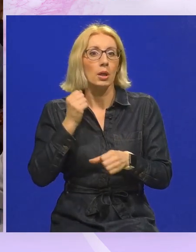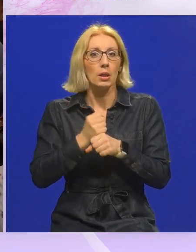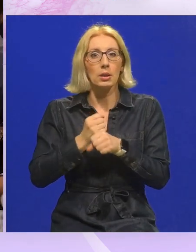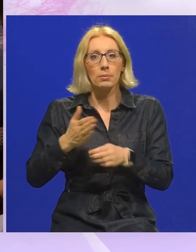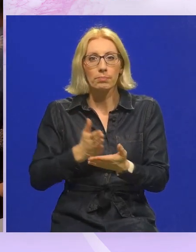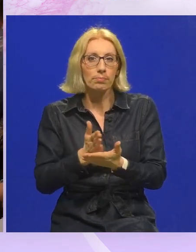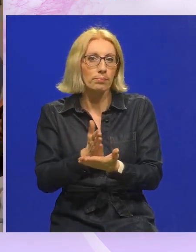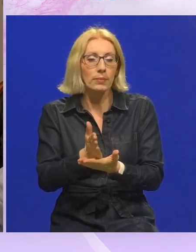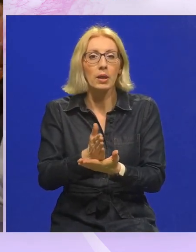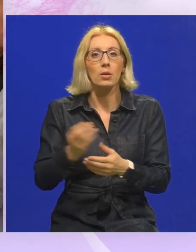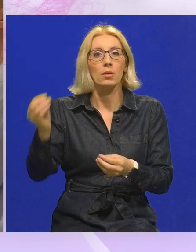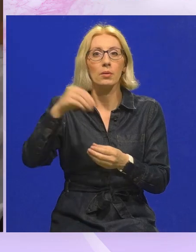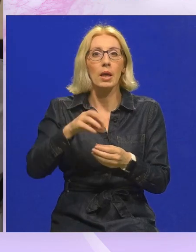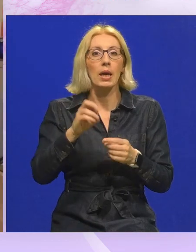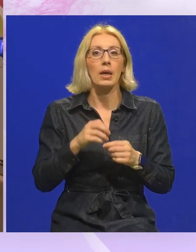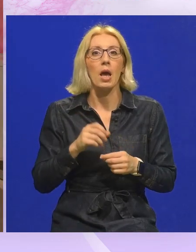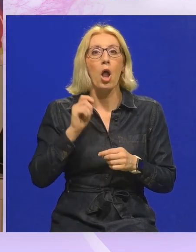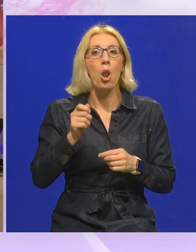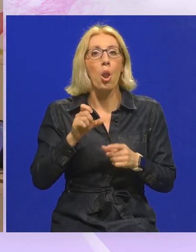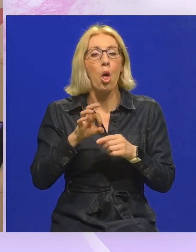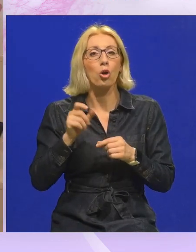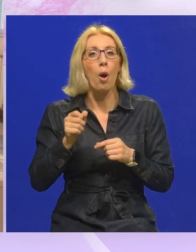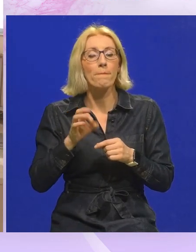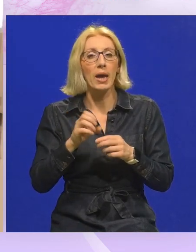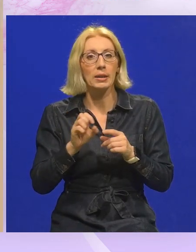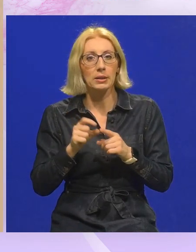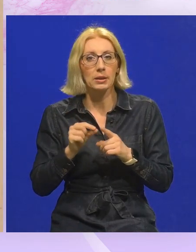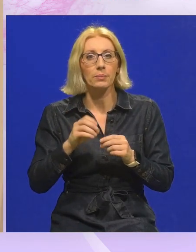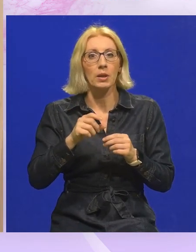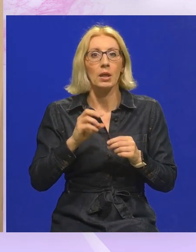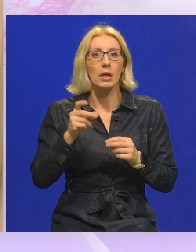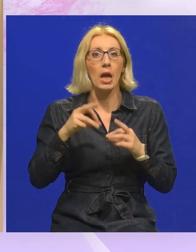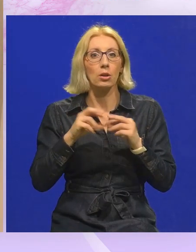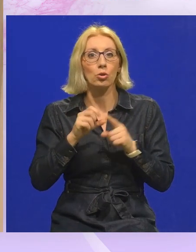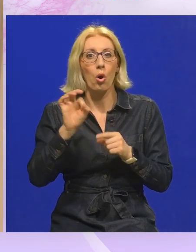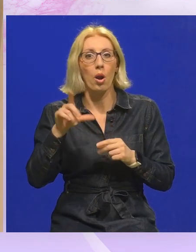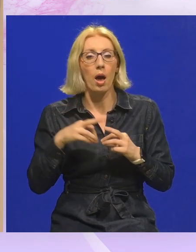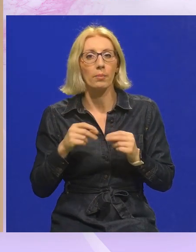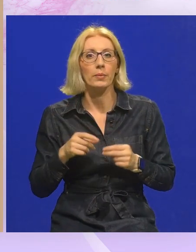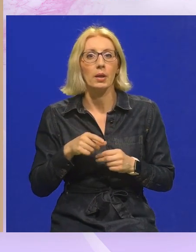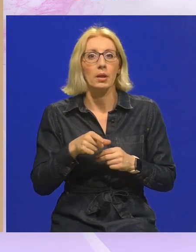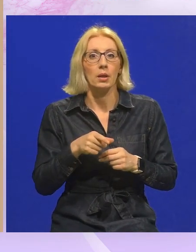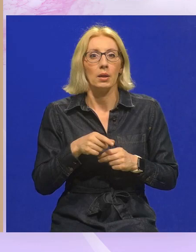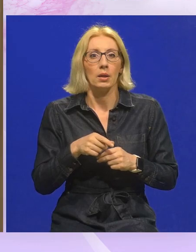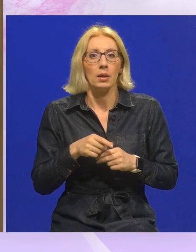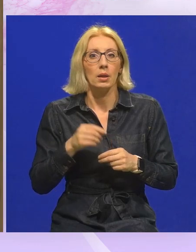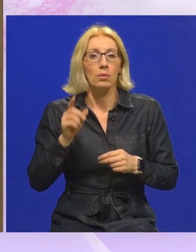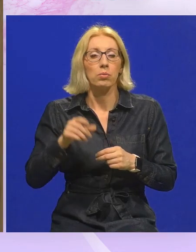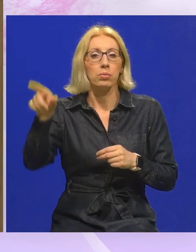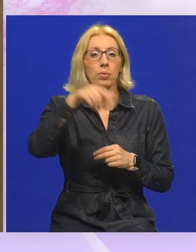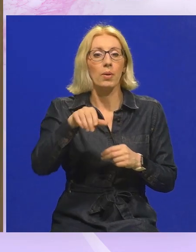U izradi smjernica sudjelovala je i logopedinja Lea Radolović. Zamislili smo to tako da će svaki sudionik